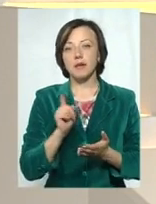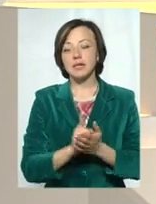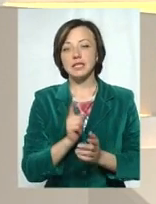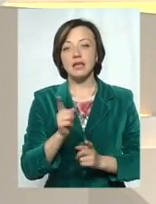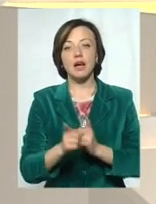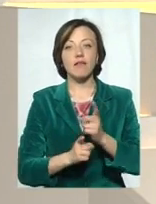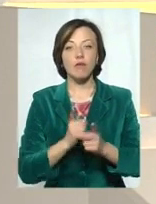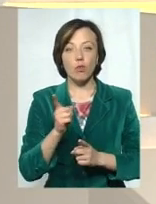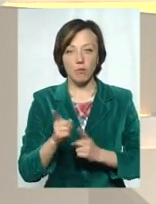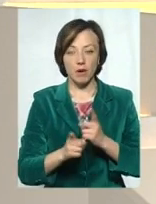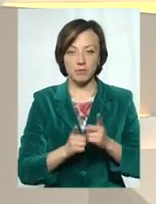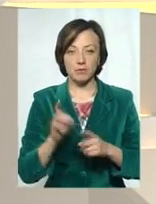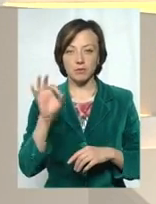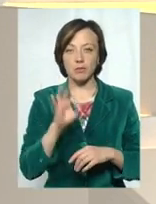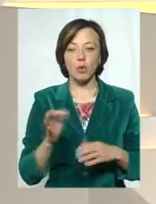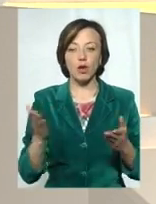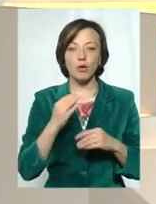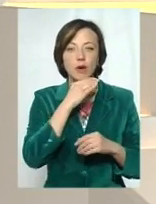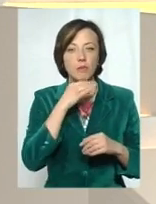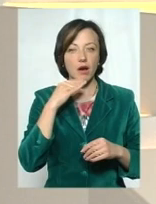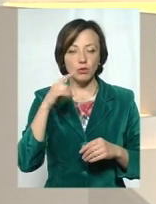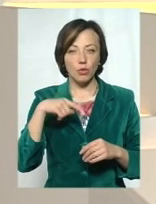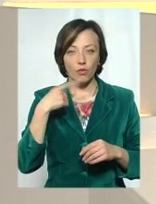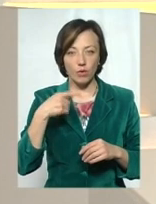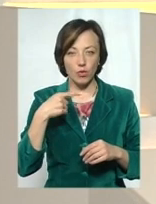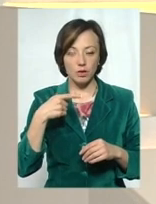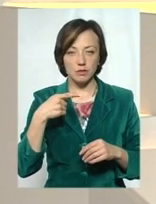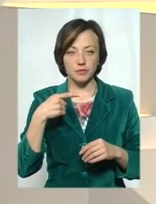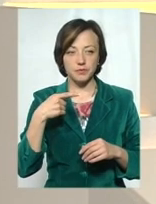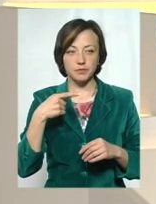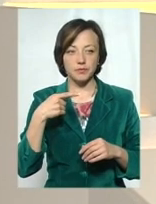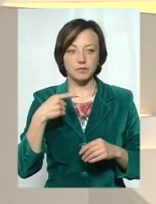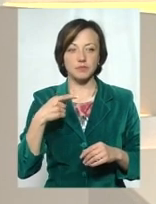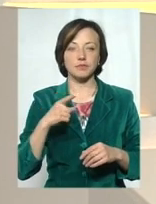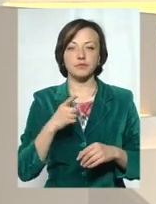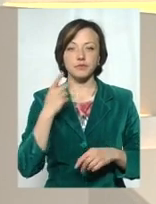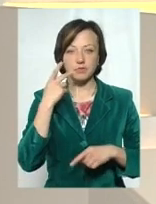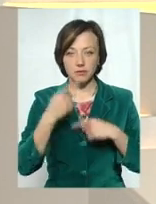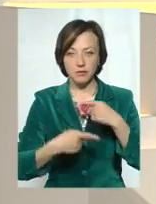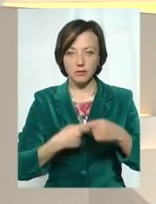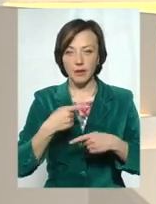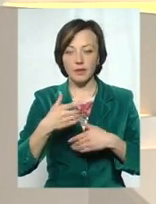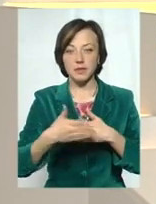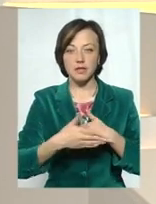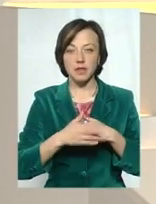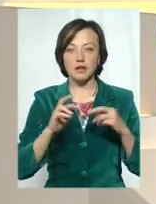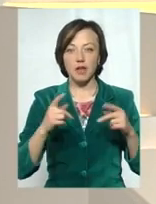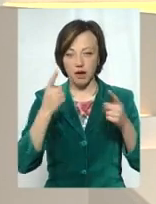реформа, про яку багато говорять, невпинно наближається, як